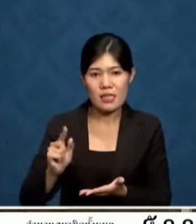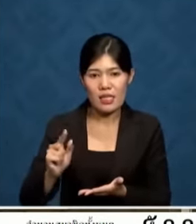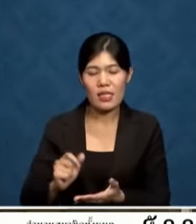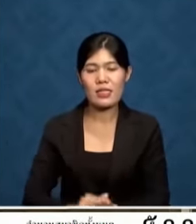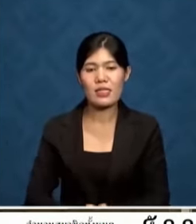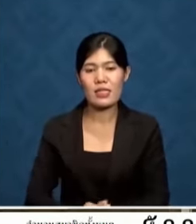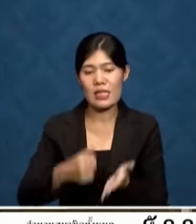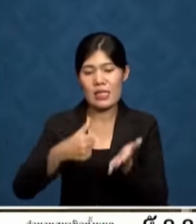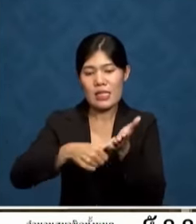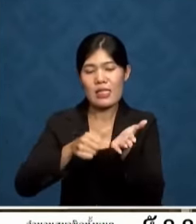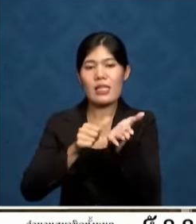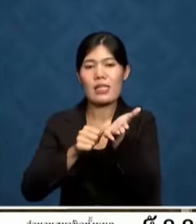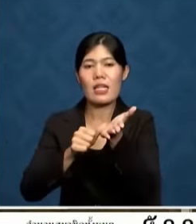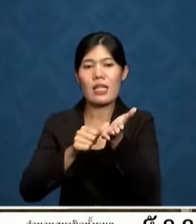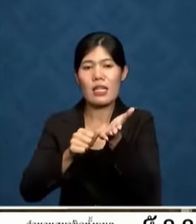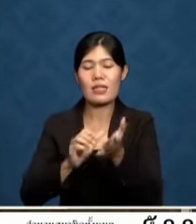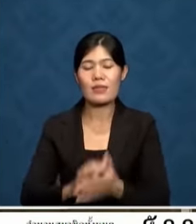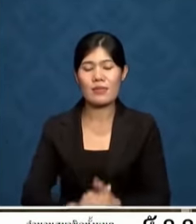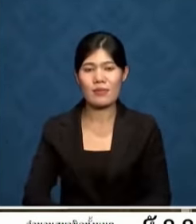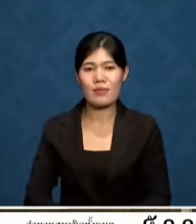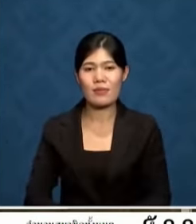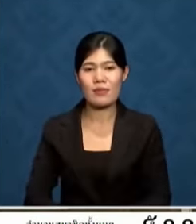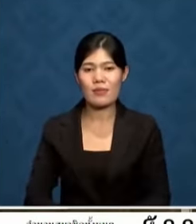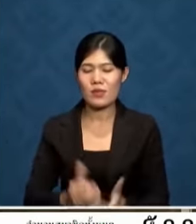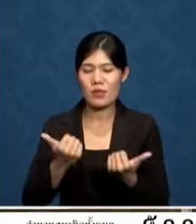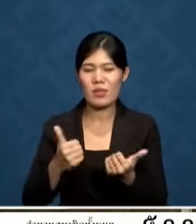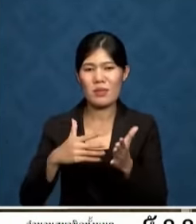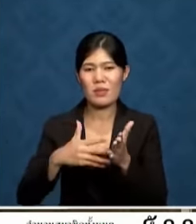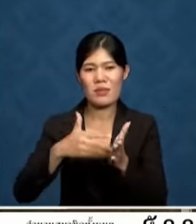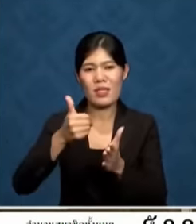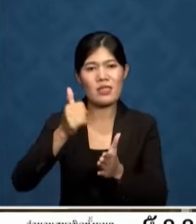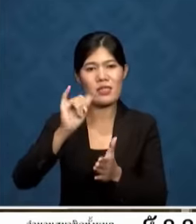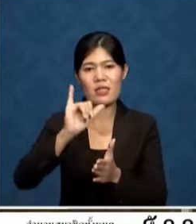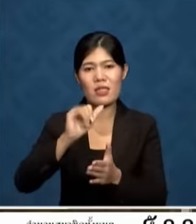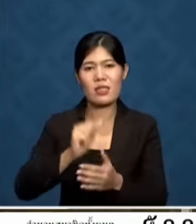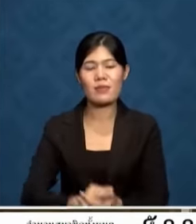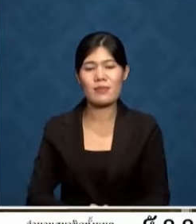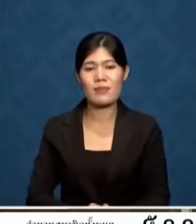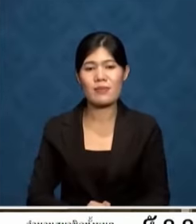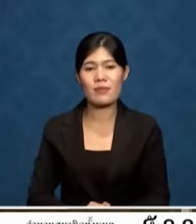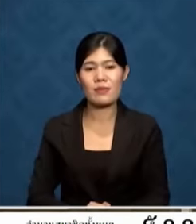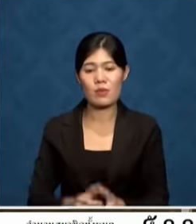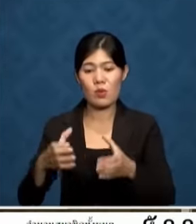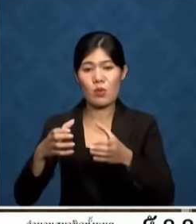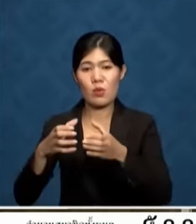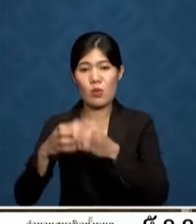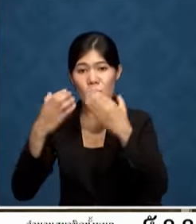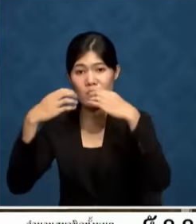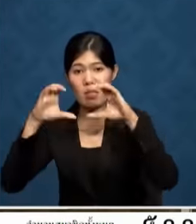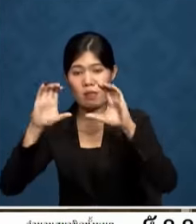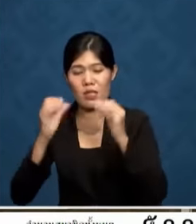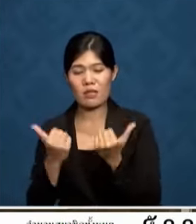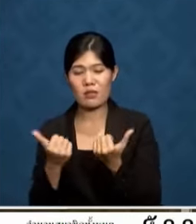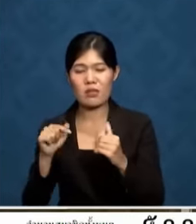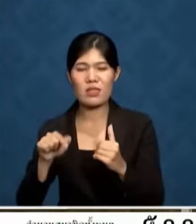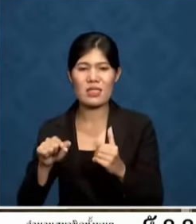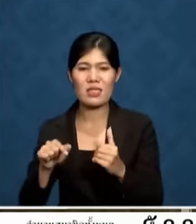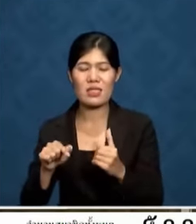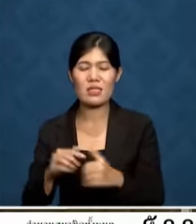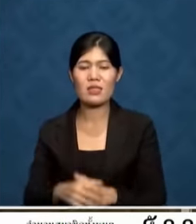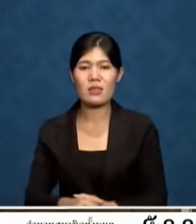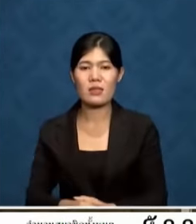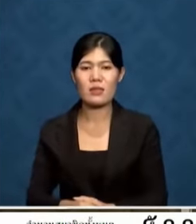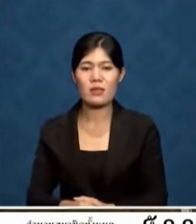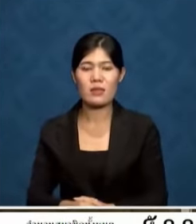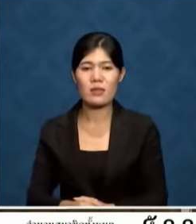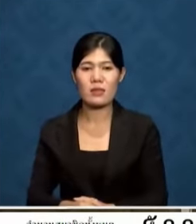ชุดนี้ยังซ้ำเติมประชาชนและกำลังซ้ำ